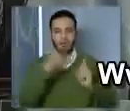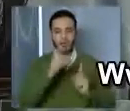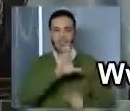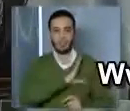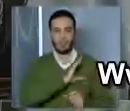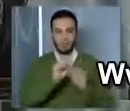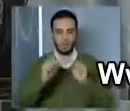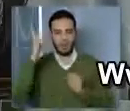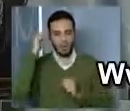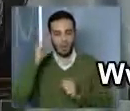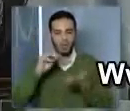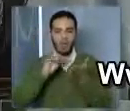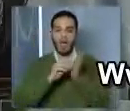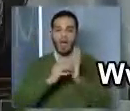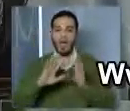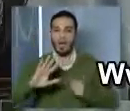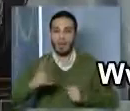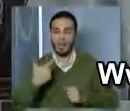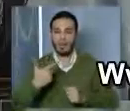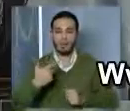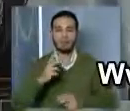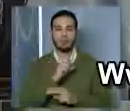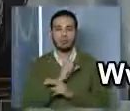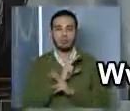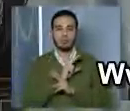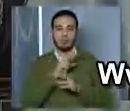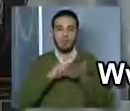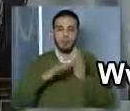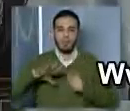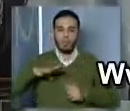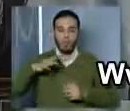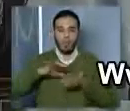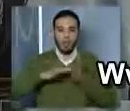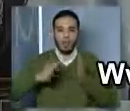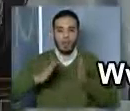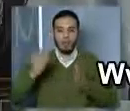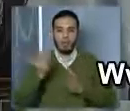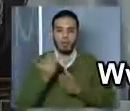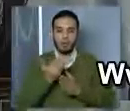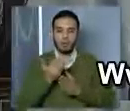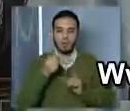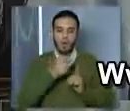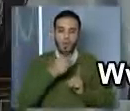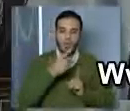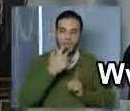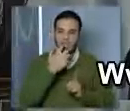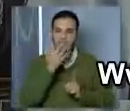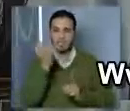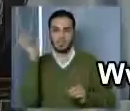المغتصب اعترف اعترافا كليا بالعجز أمام هذه الانتفاضة التي كانت تطلق على انتفاضة الحجارة.